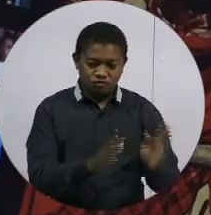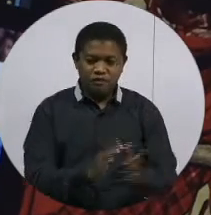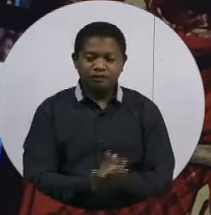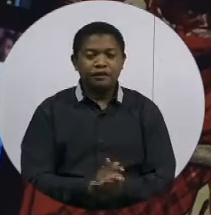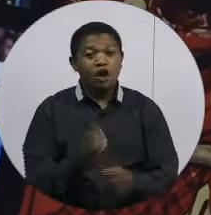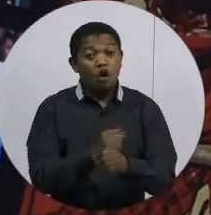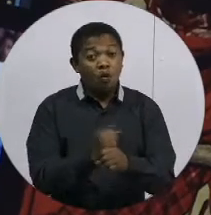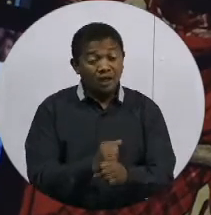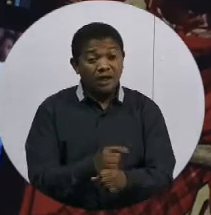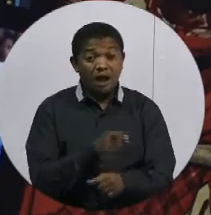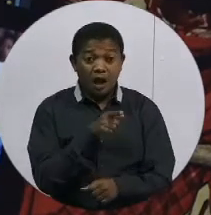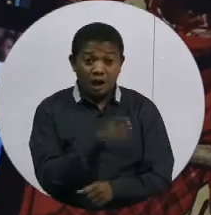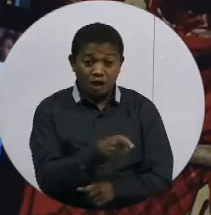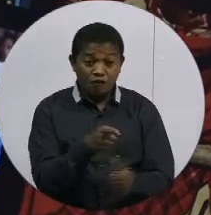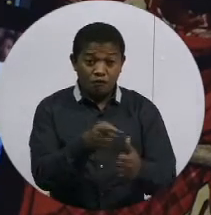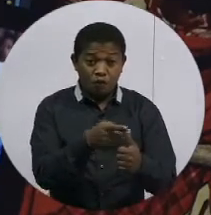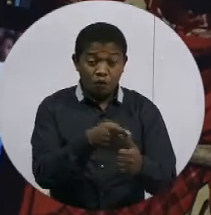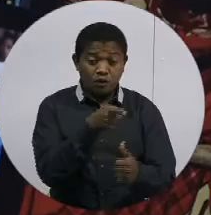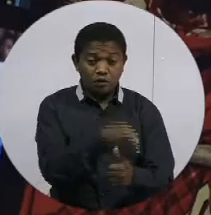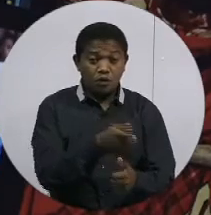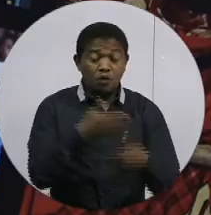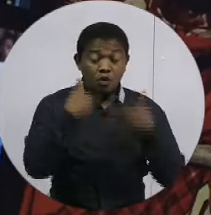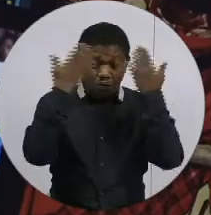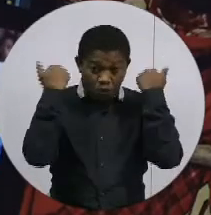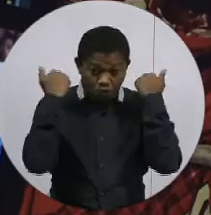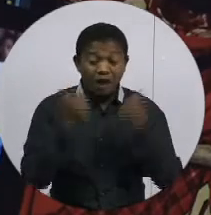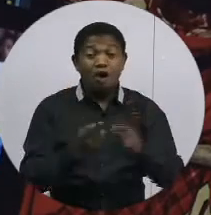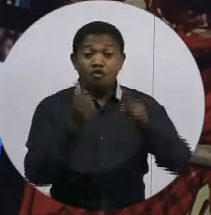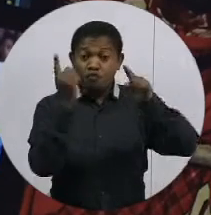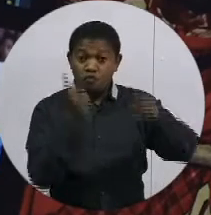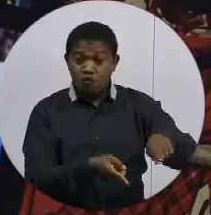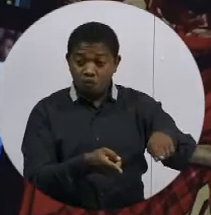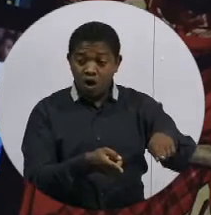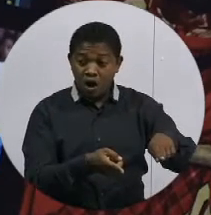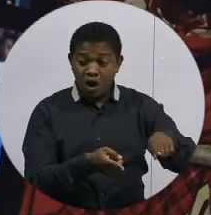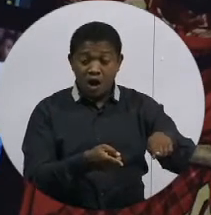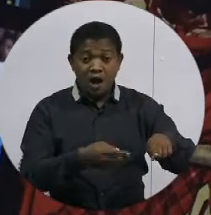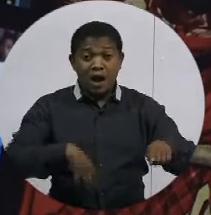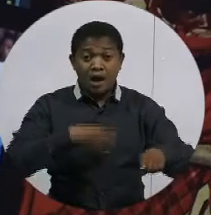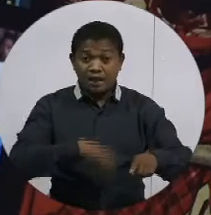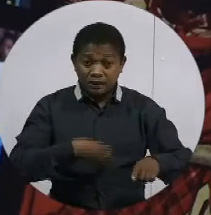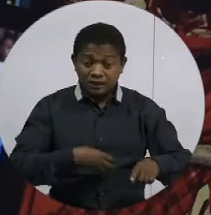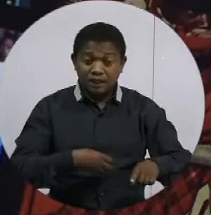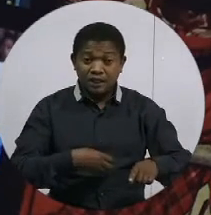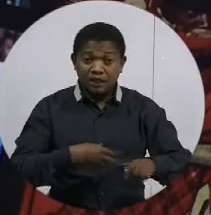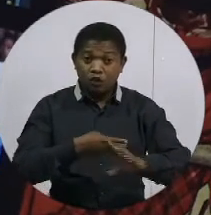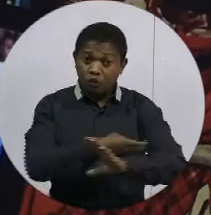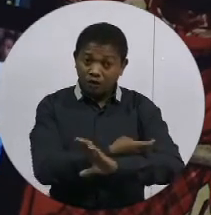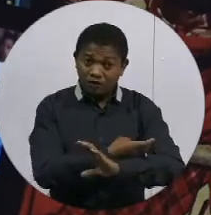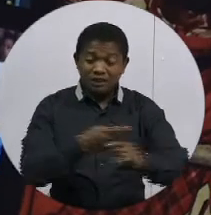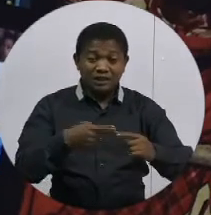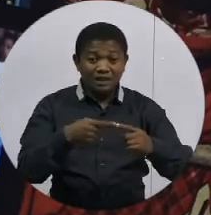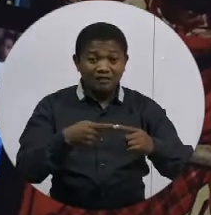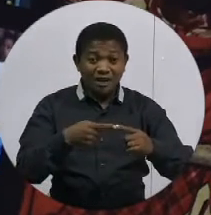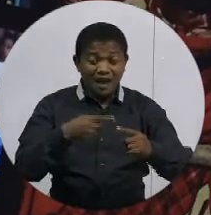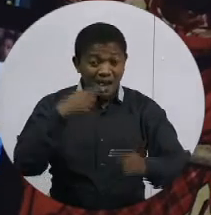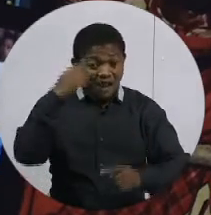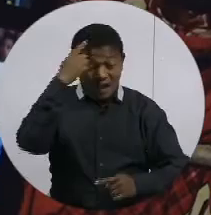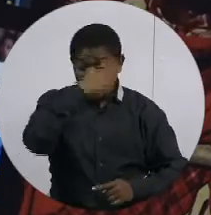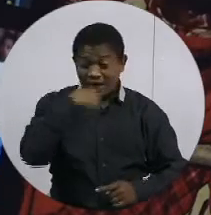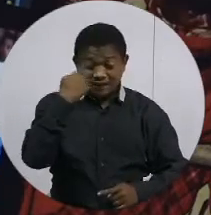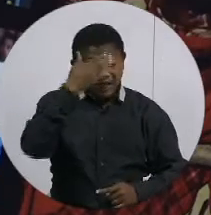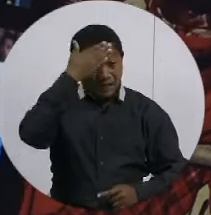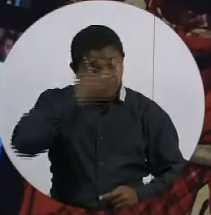mitondra ny tsimokaretina kanefa tsy misy fambarana retina, zele lazaintsika